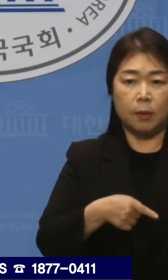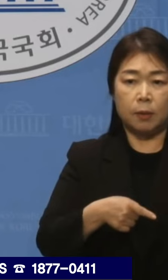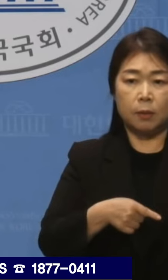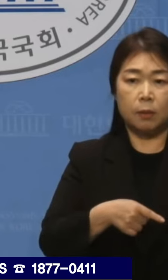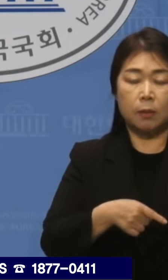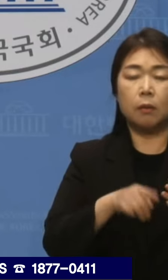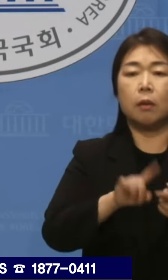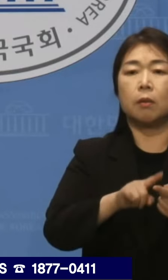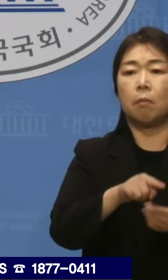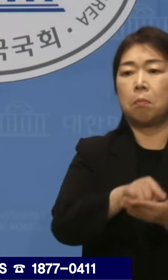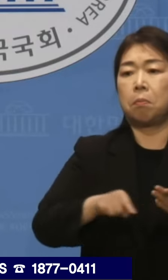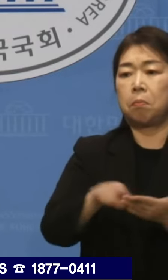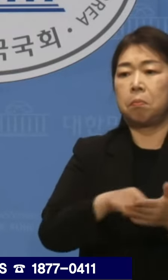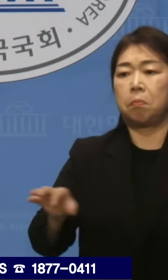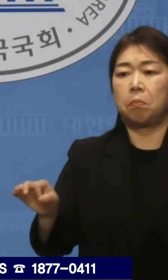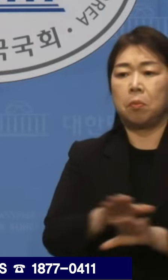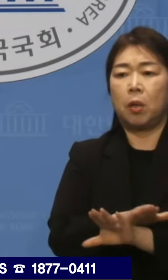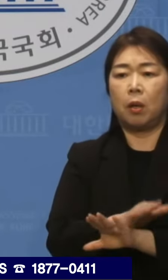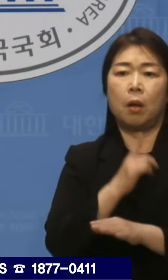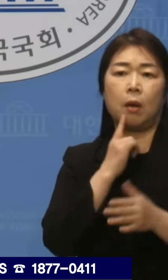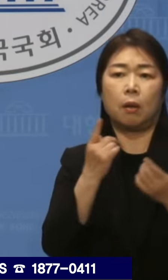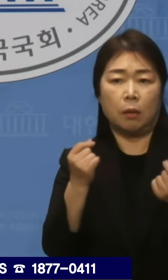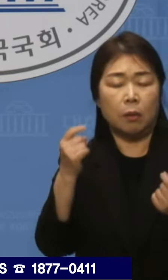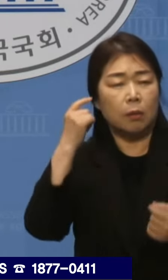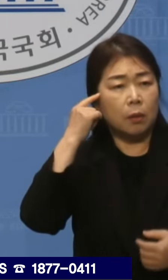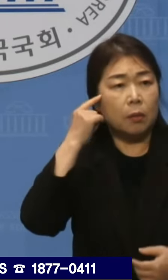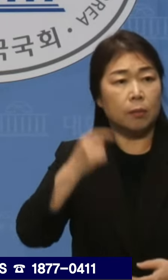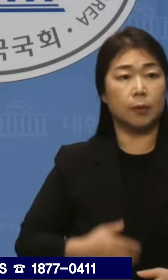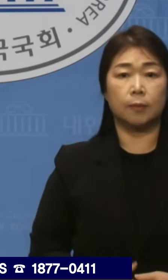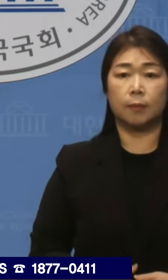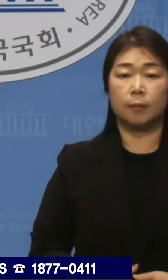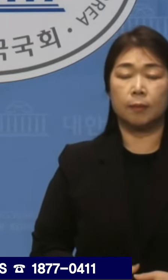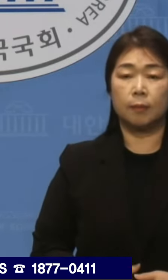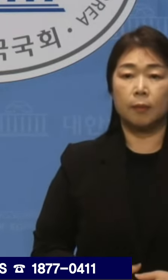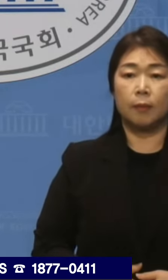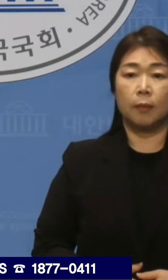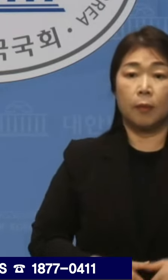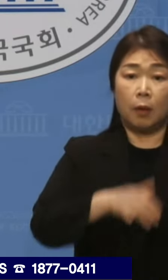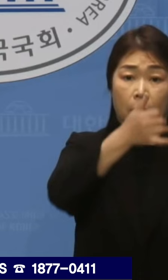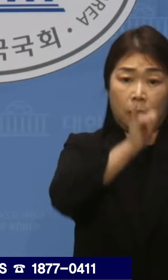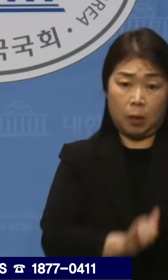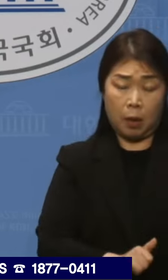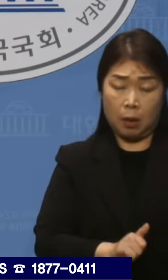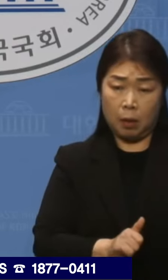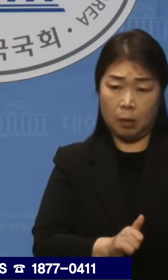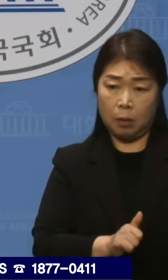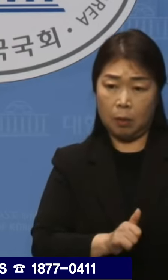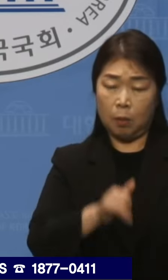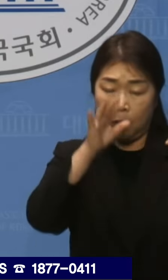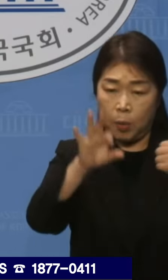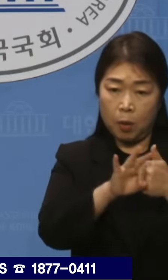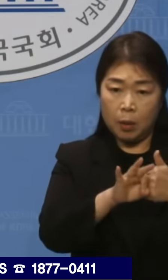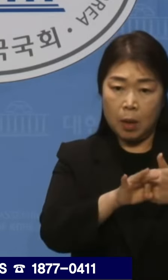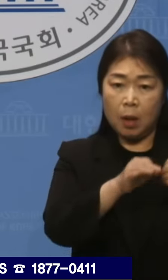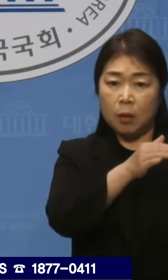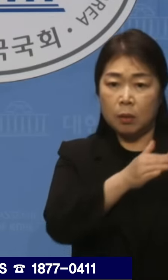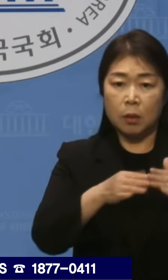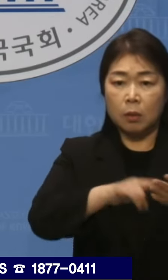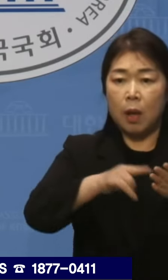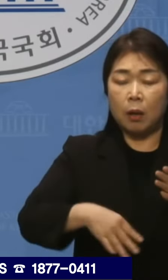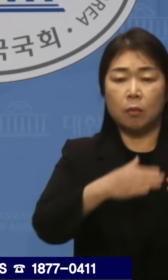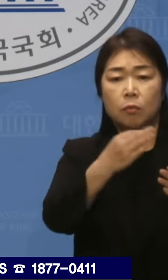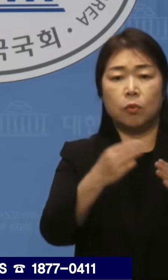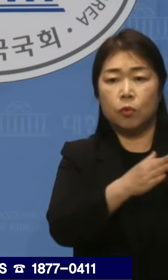윤석열 정부는 지난 한 해 역대급 세수 결손도 부족해서 45조 7천억 원이라는 역대급